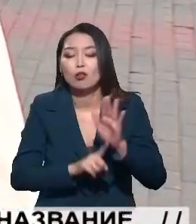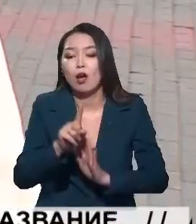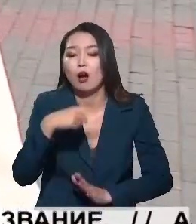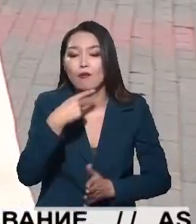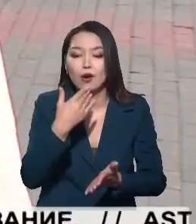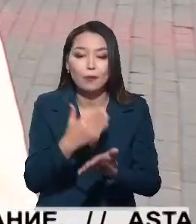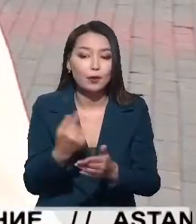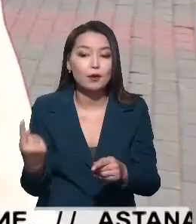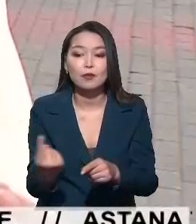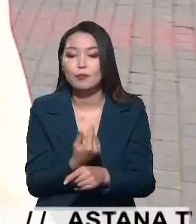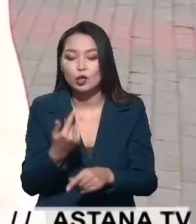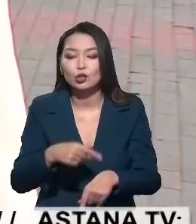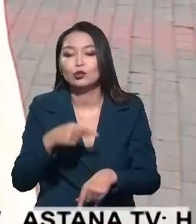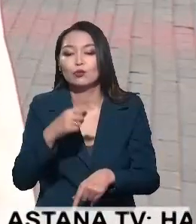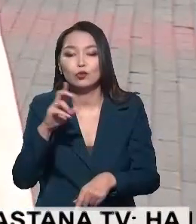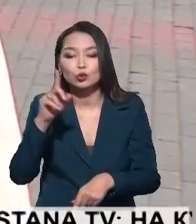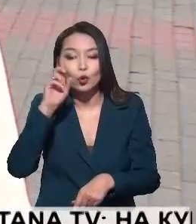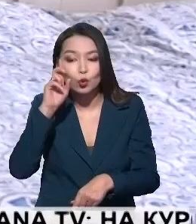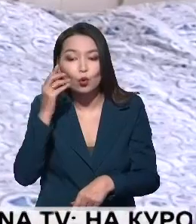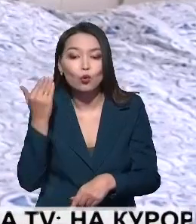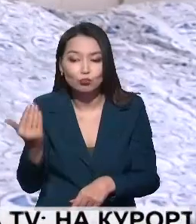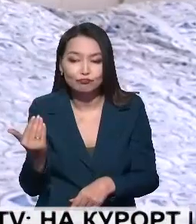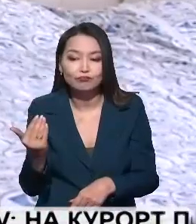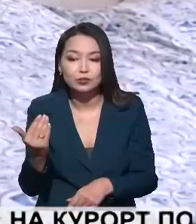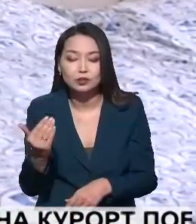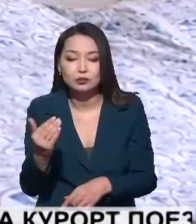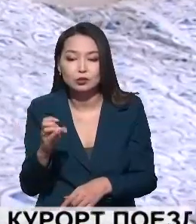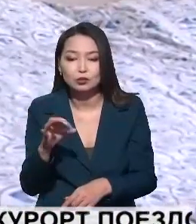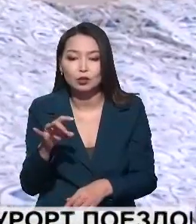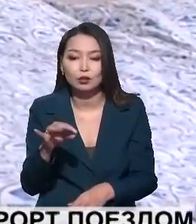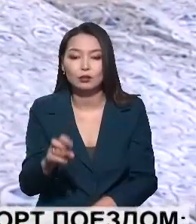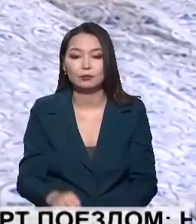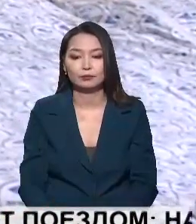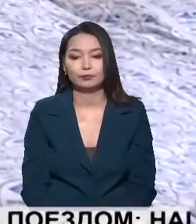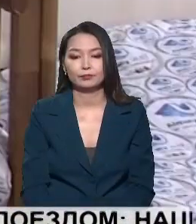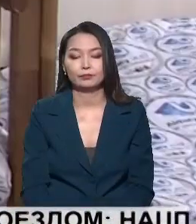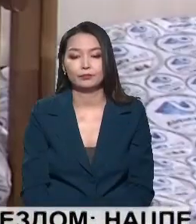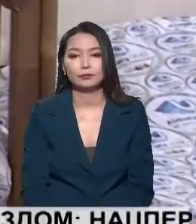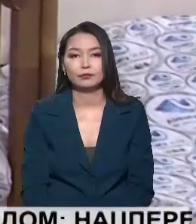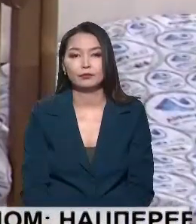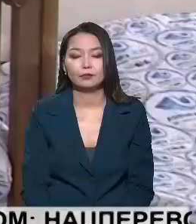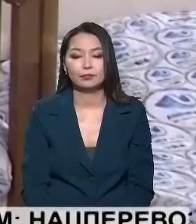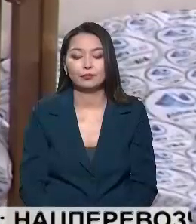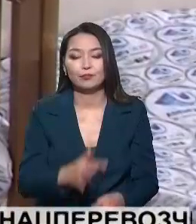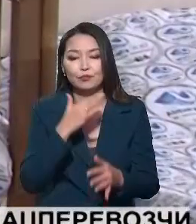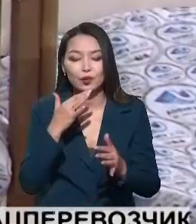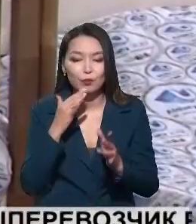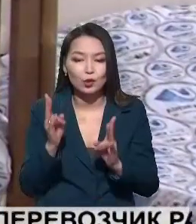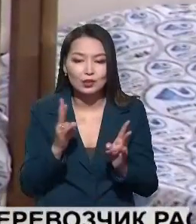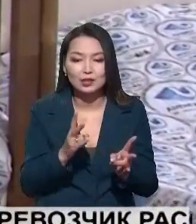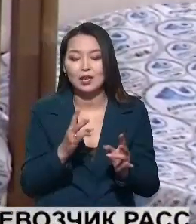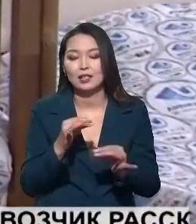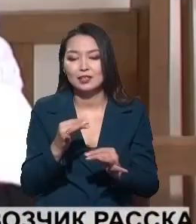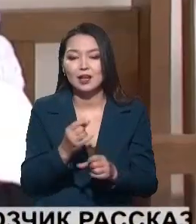они впервые почувствовали, что государство на их стороне. Кроме того, теперь есть запрет на условия проживания жертвы и агрессора. То есть, если